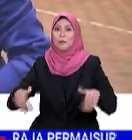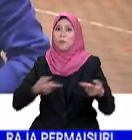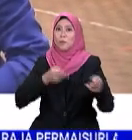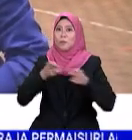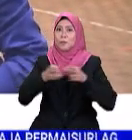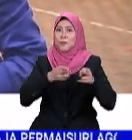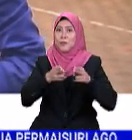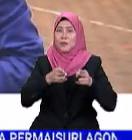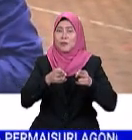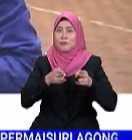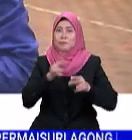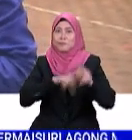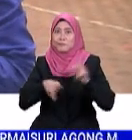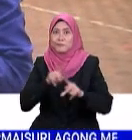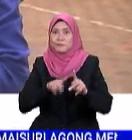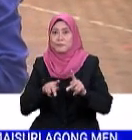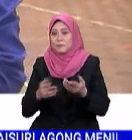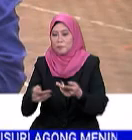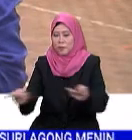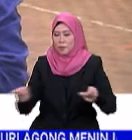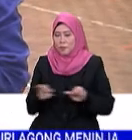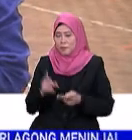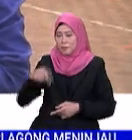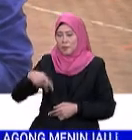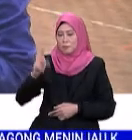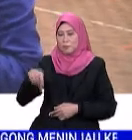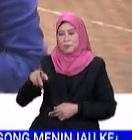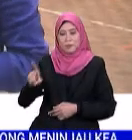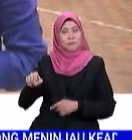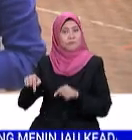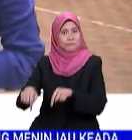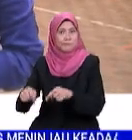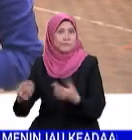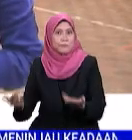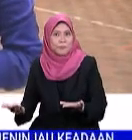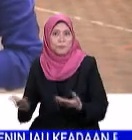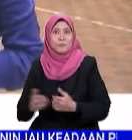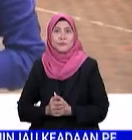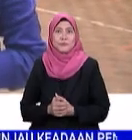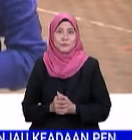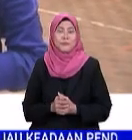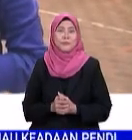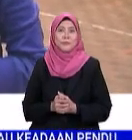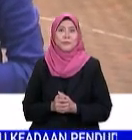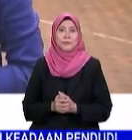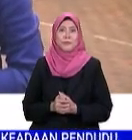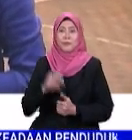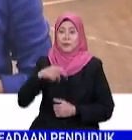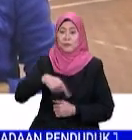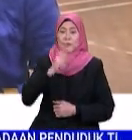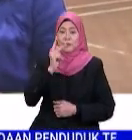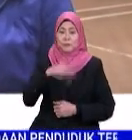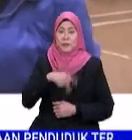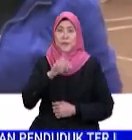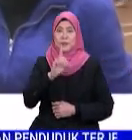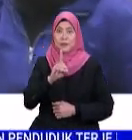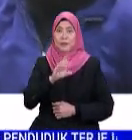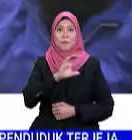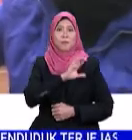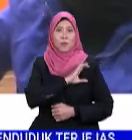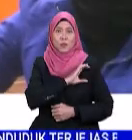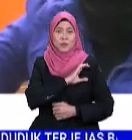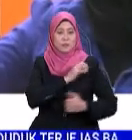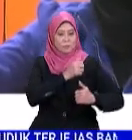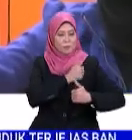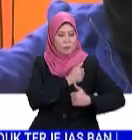pengurusan penduduk di kawasan PKPD ini? Bagi kawasan PKPD, pihak polis dan